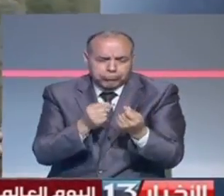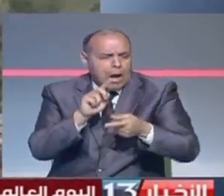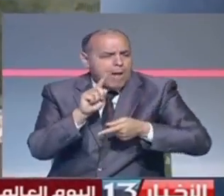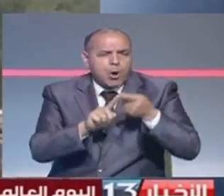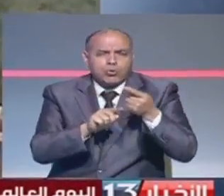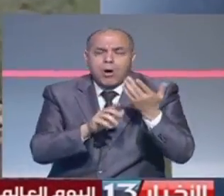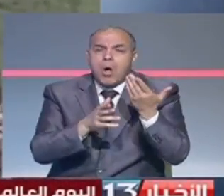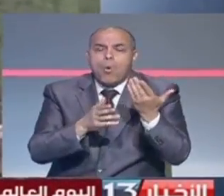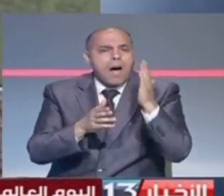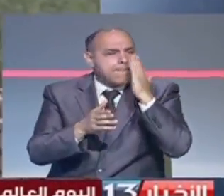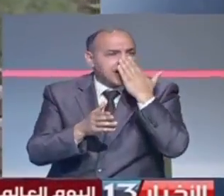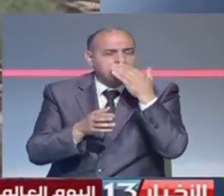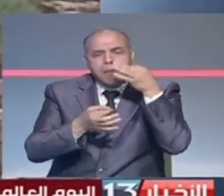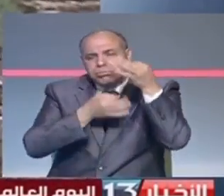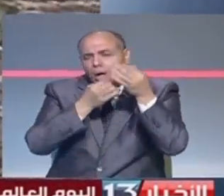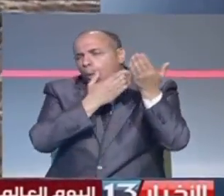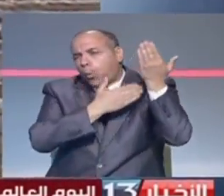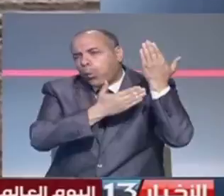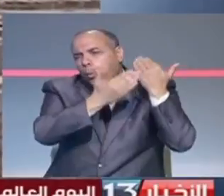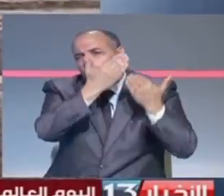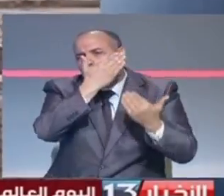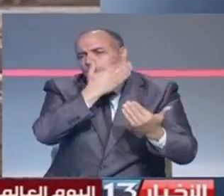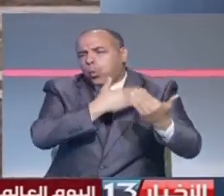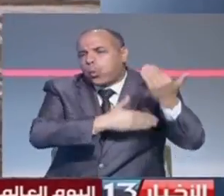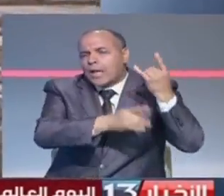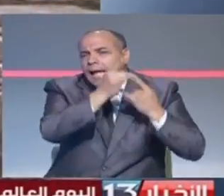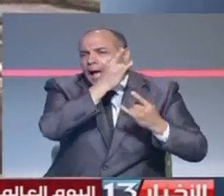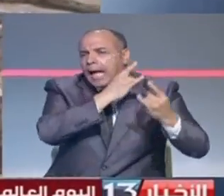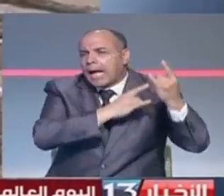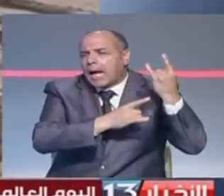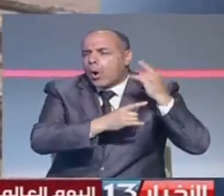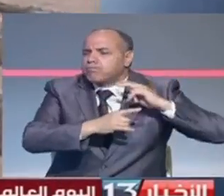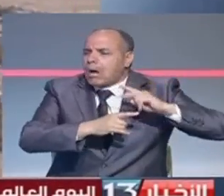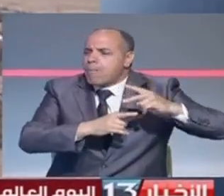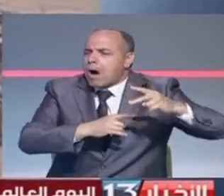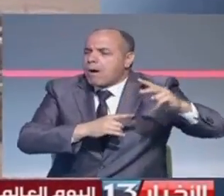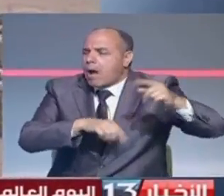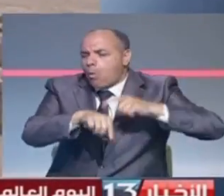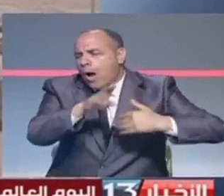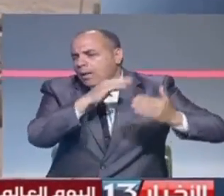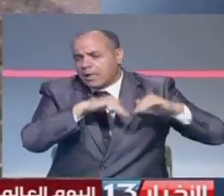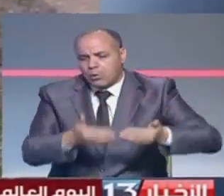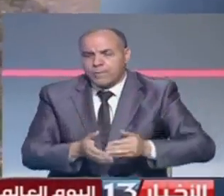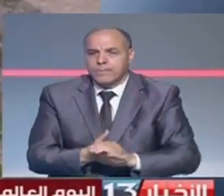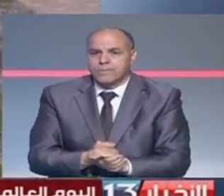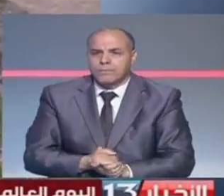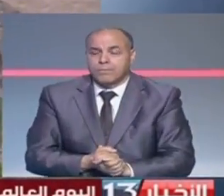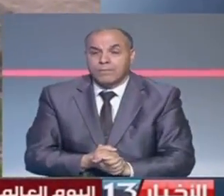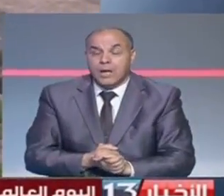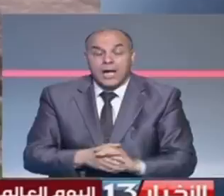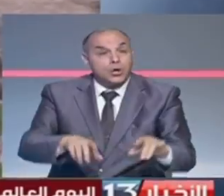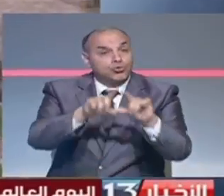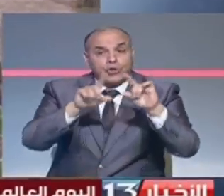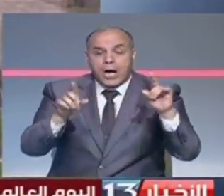وبرا تنتهك حضارات وعقبات تاريخيه المتعاقبه على مر الازمنه فتحت